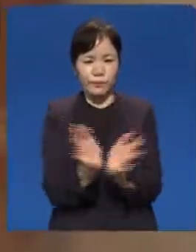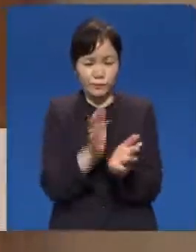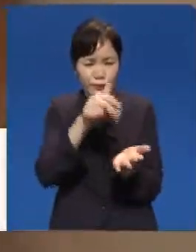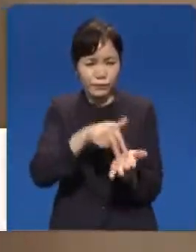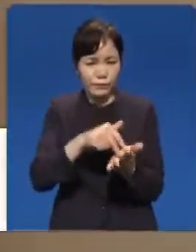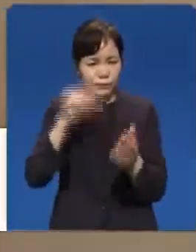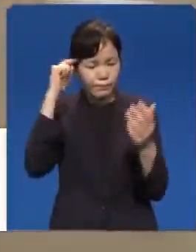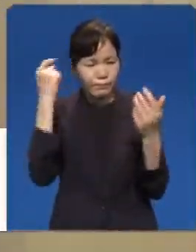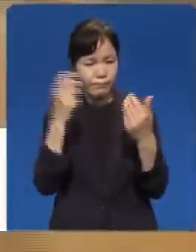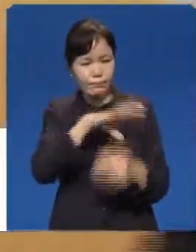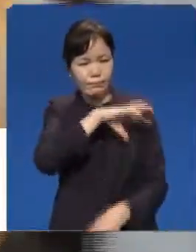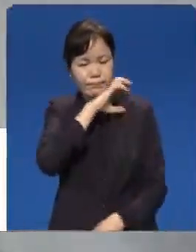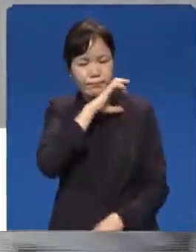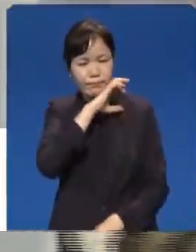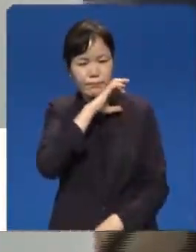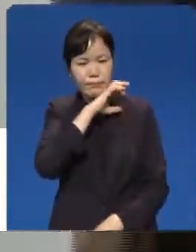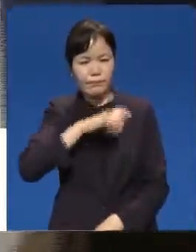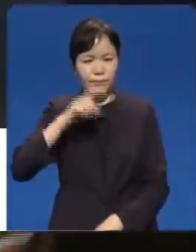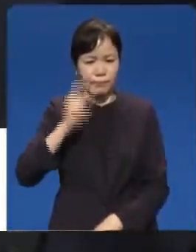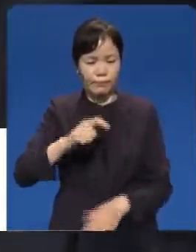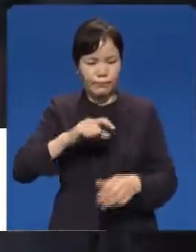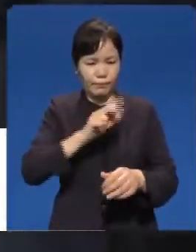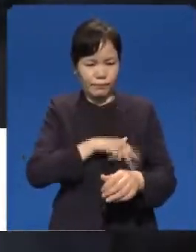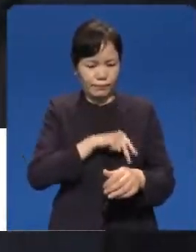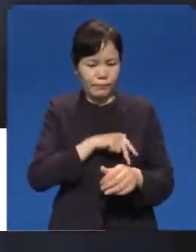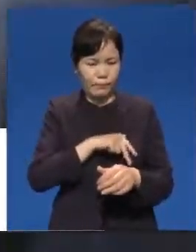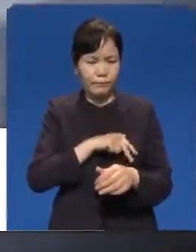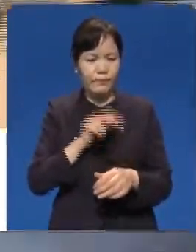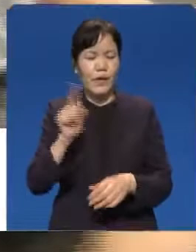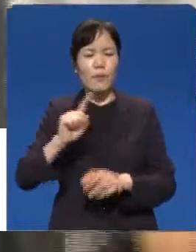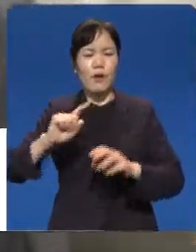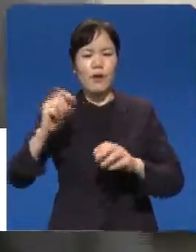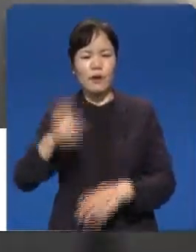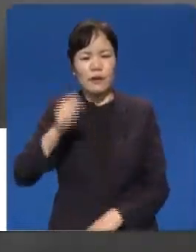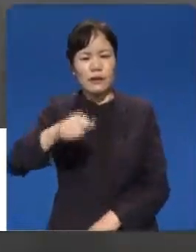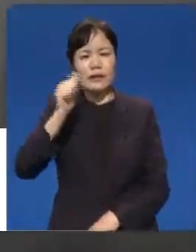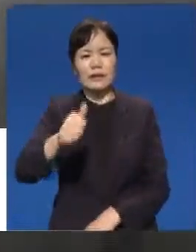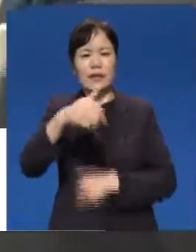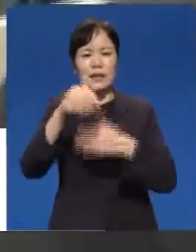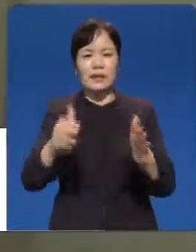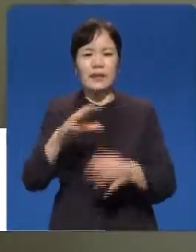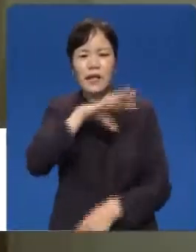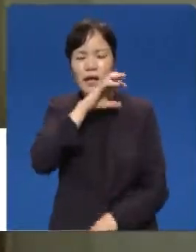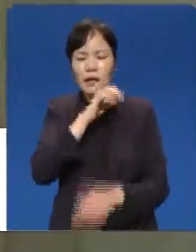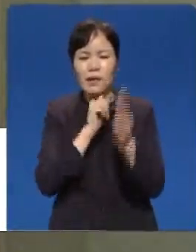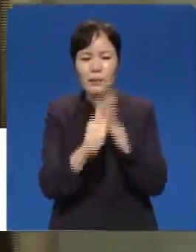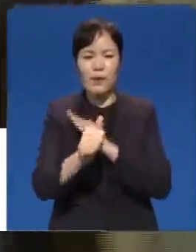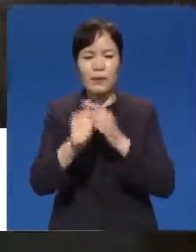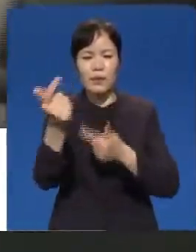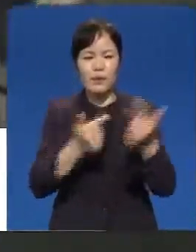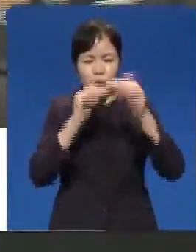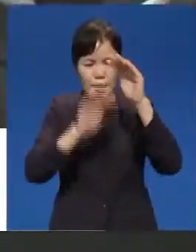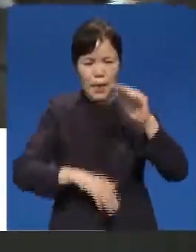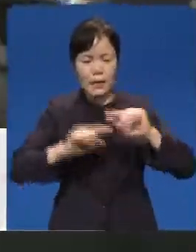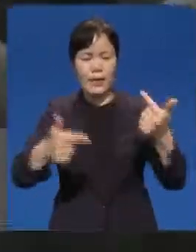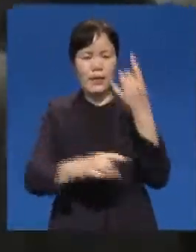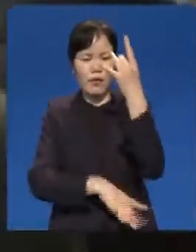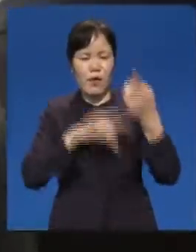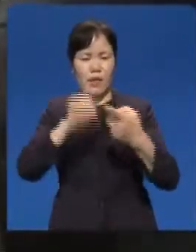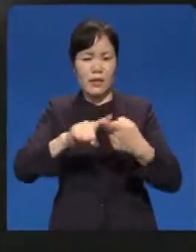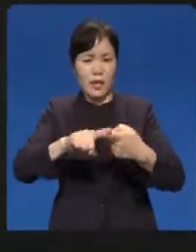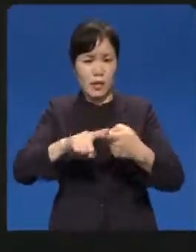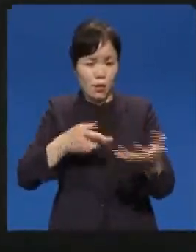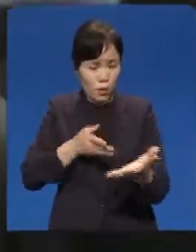더불어민주당은 반발했습니다. 강경파 의원들은 국회의장실을 항의 방문해 중재안이 아닌 원안 처리를